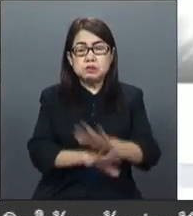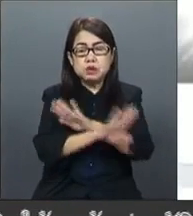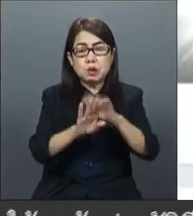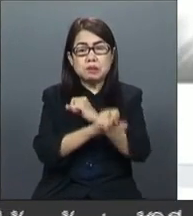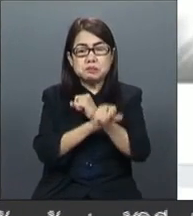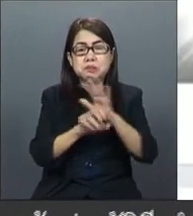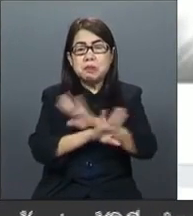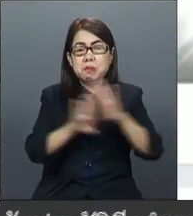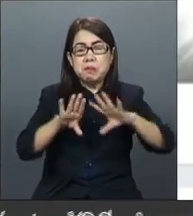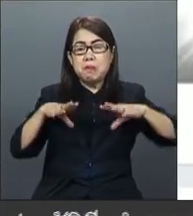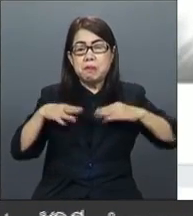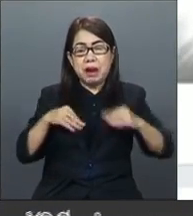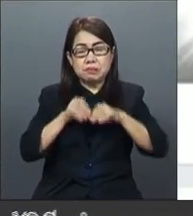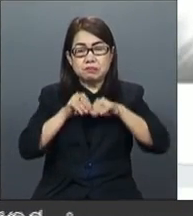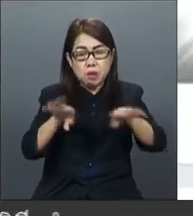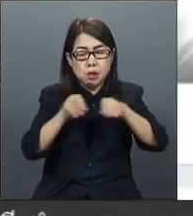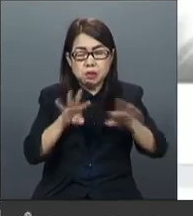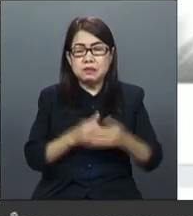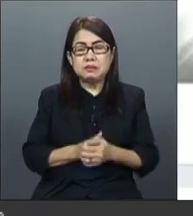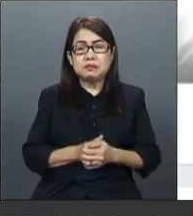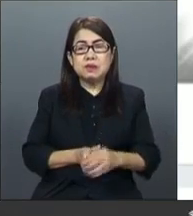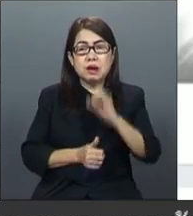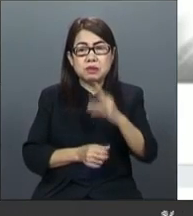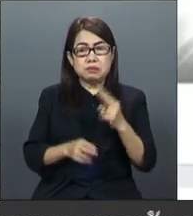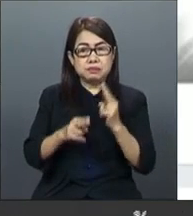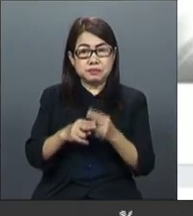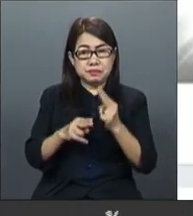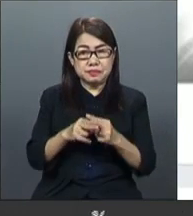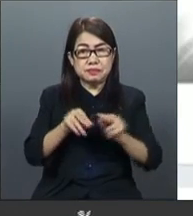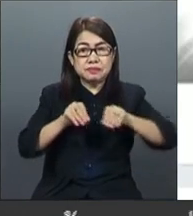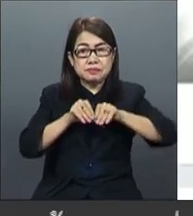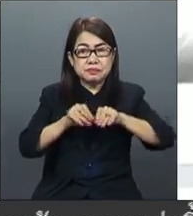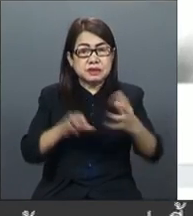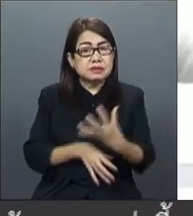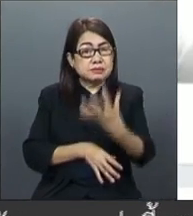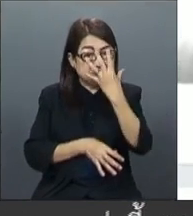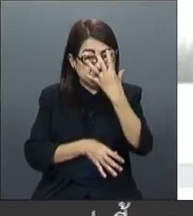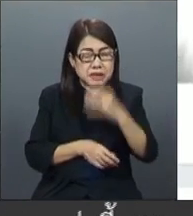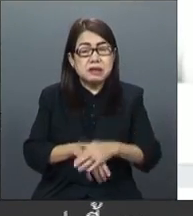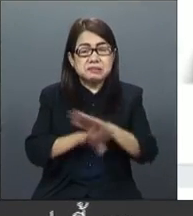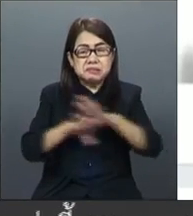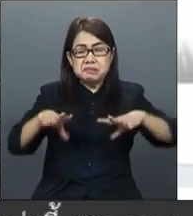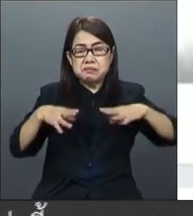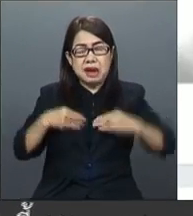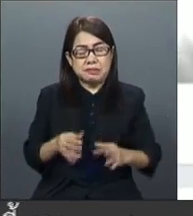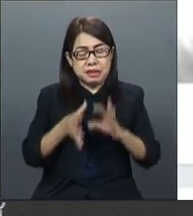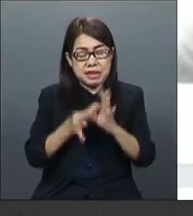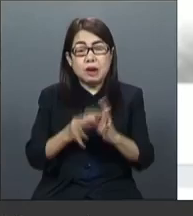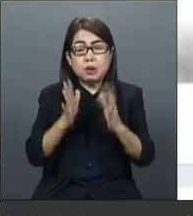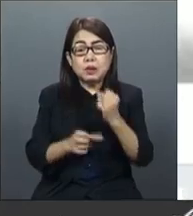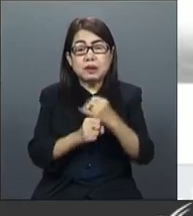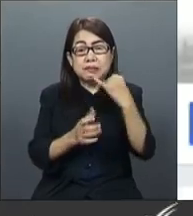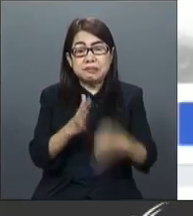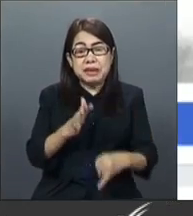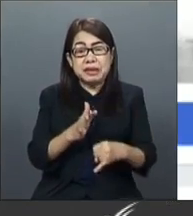อสังคมออนไลน์นัดแสดงออกเชิงสัญลักษณ์ต่อต้านร่างพระราชบัญญัติว่าด้วยการกระทำความผิดเกี่ยวกับคอมพิวเตอร์13นาฬิกาวัน